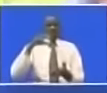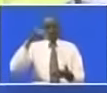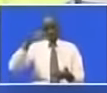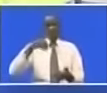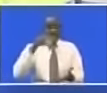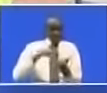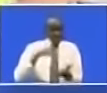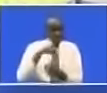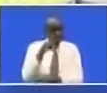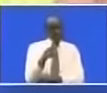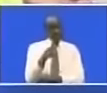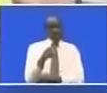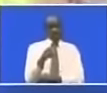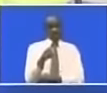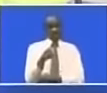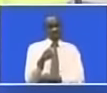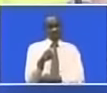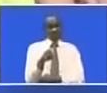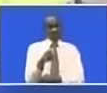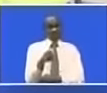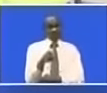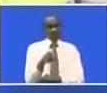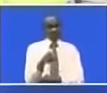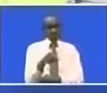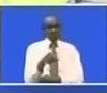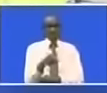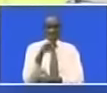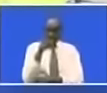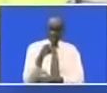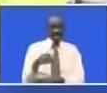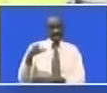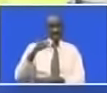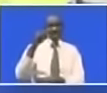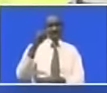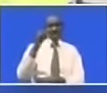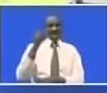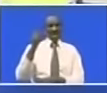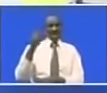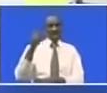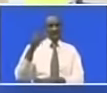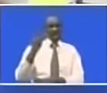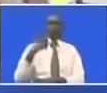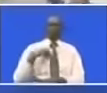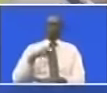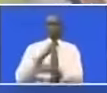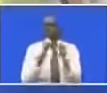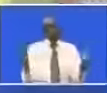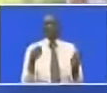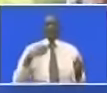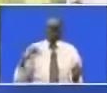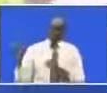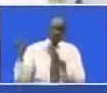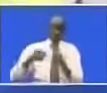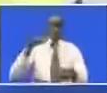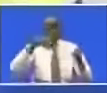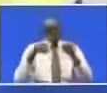cha Mtopepo jimbo shehia ya uwanja Garagara wako salama. Unaona mpaka sasa wanaingia kwenye